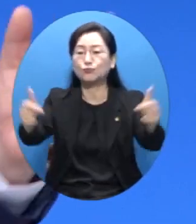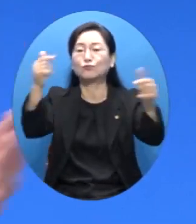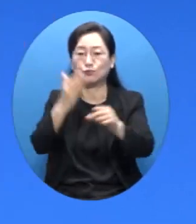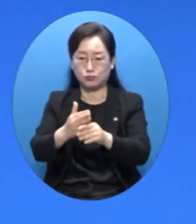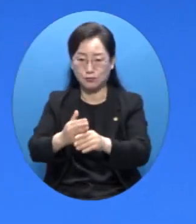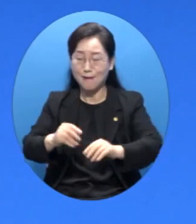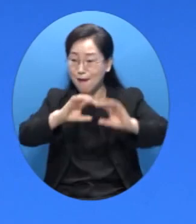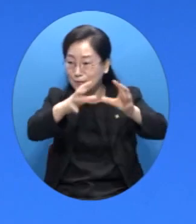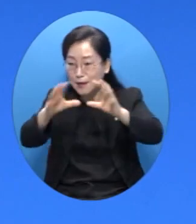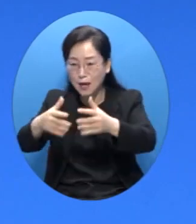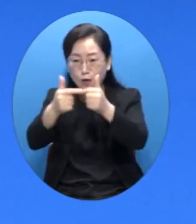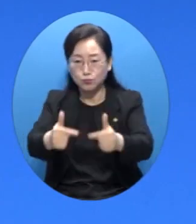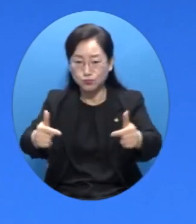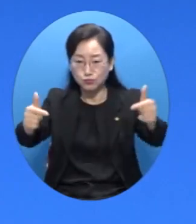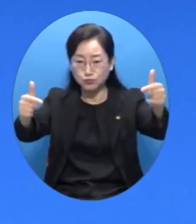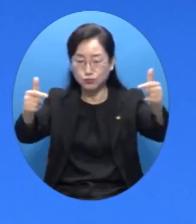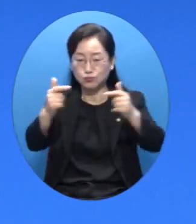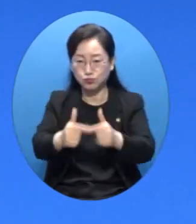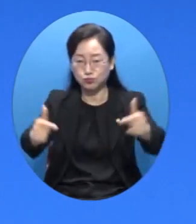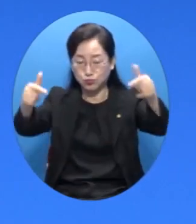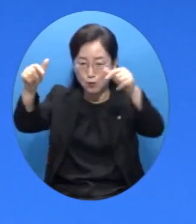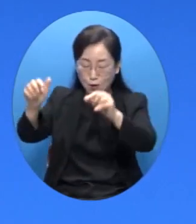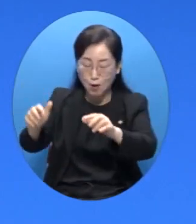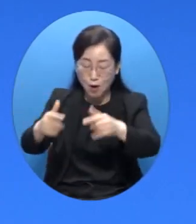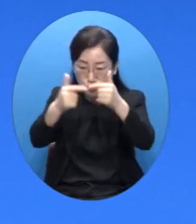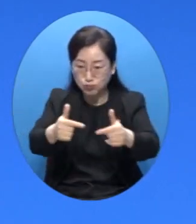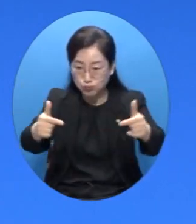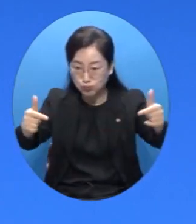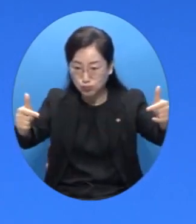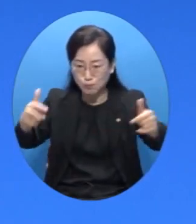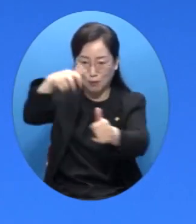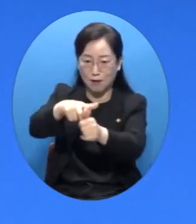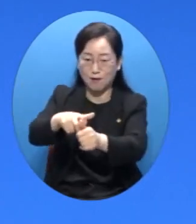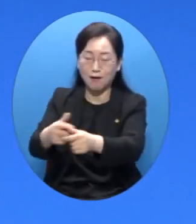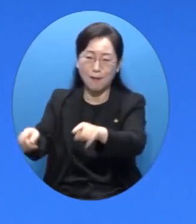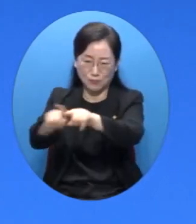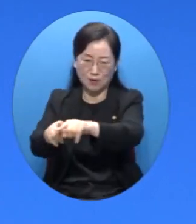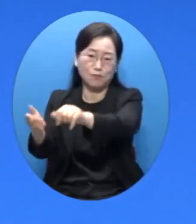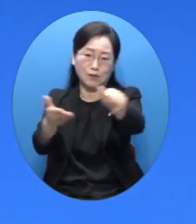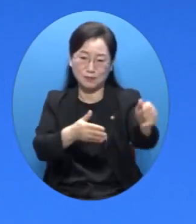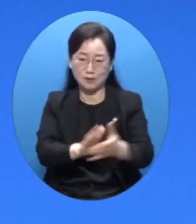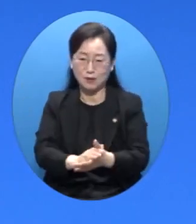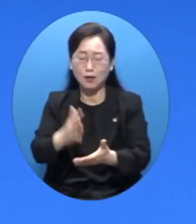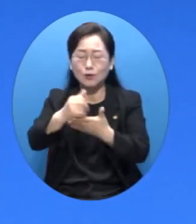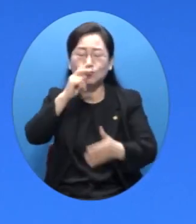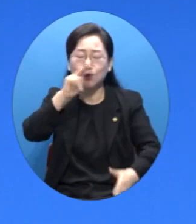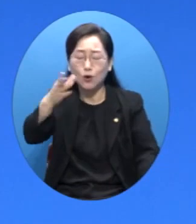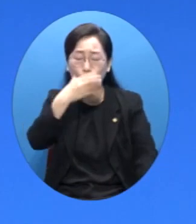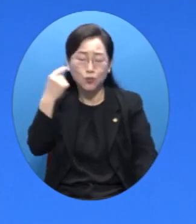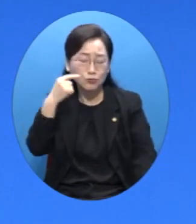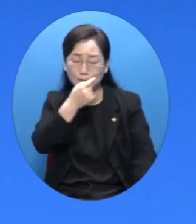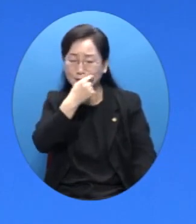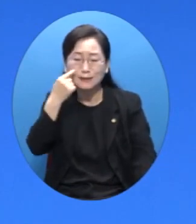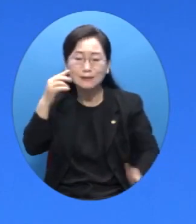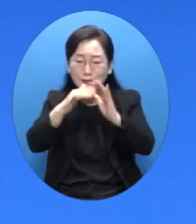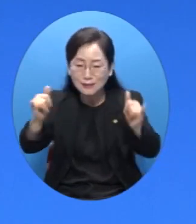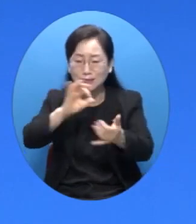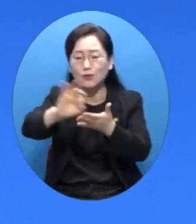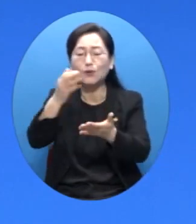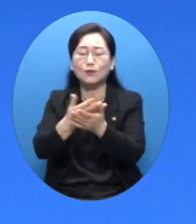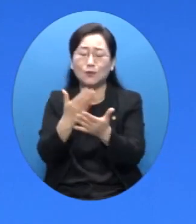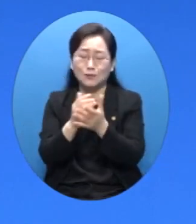전 세계적으로 붕의 역사가 일어나고 있는데 붕의 파도를 타는 여러분 모두가 되길 바랍니다. 주여 우리를 복음의 증인으로 사용하여